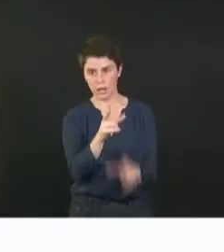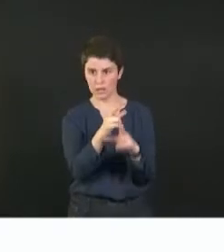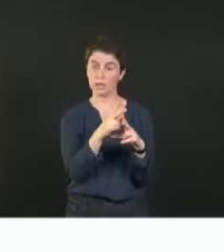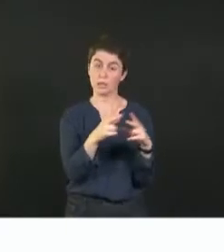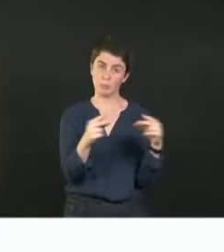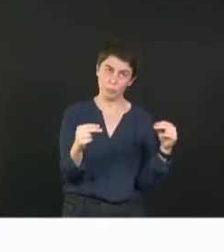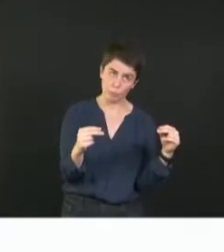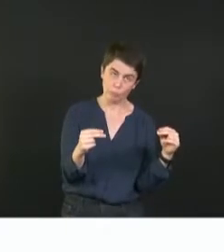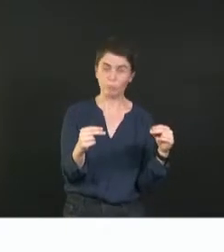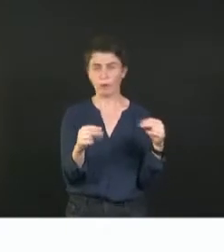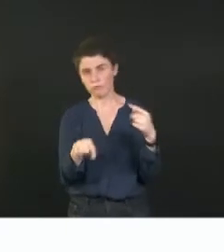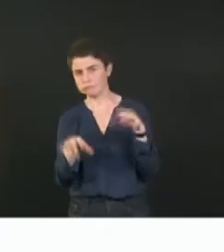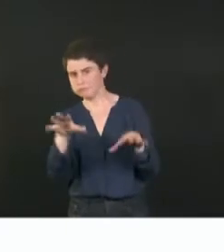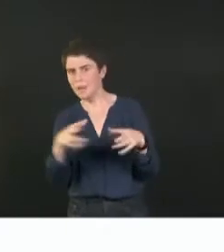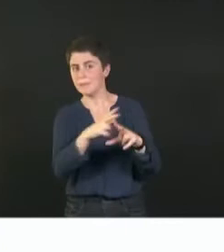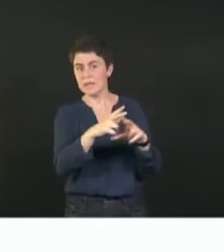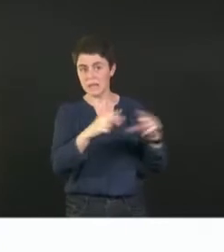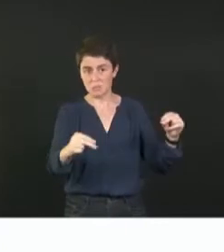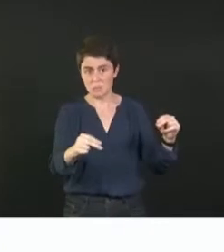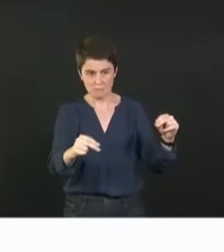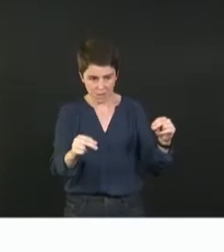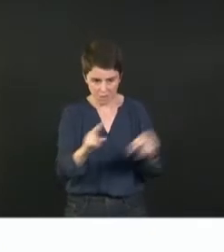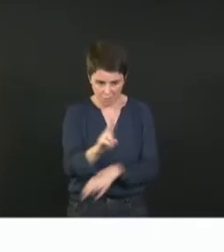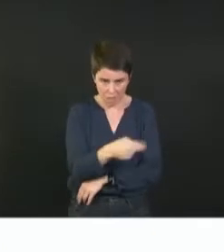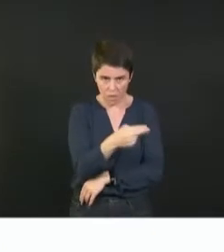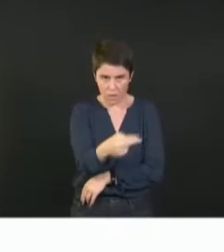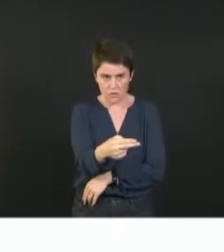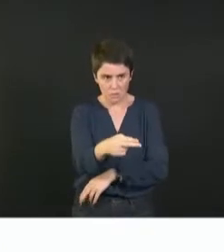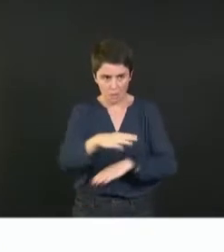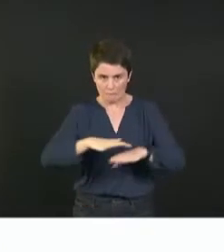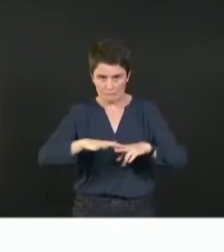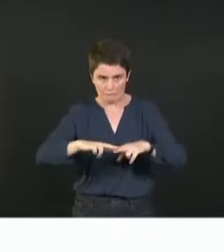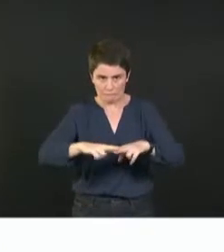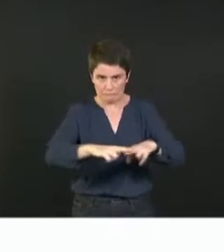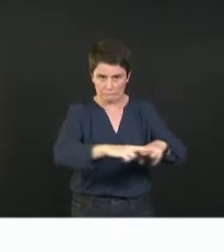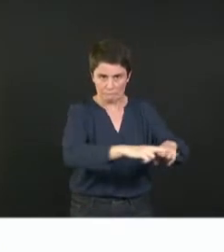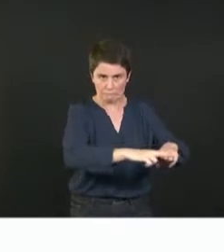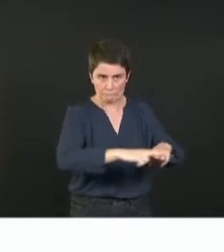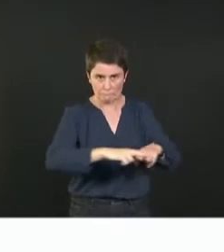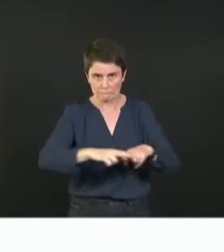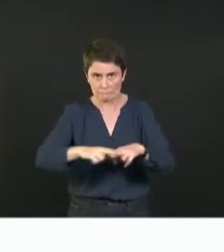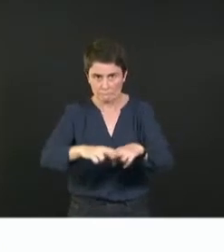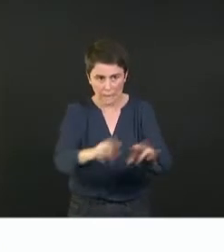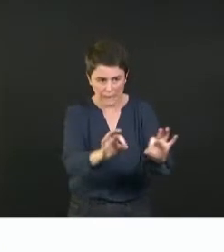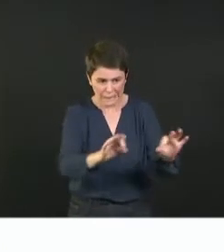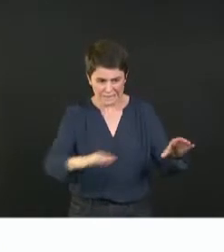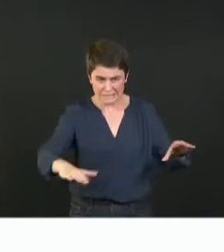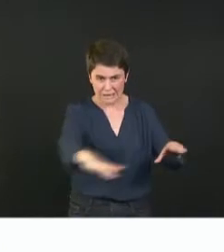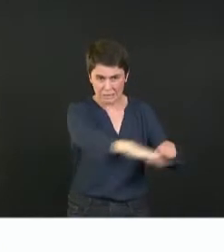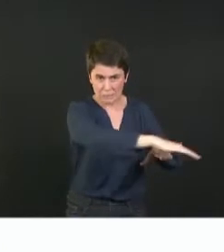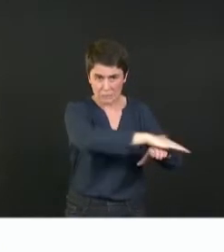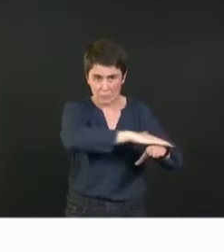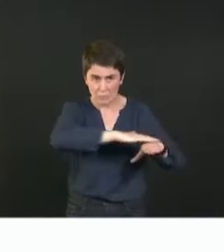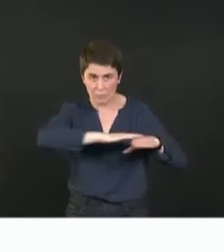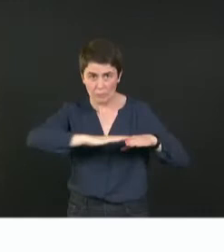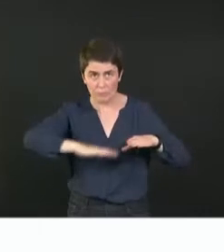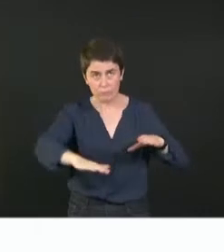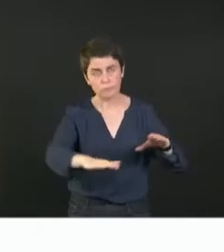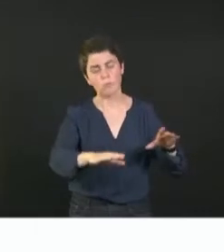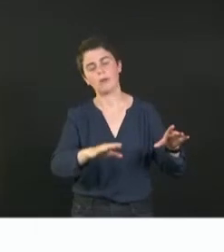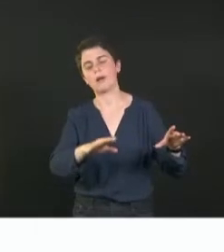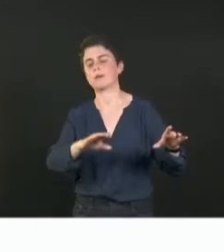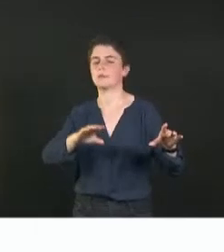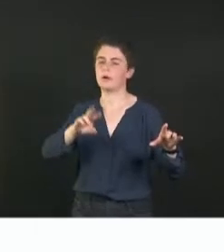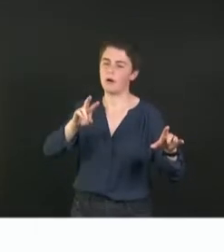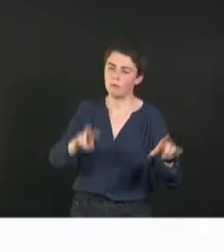Potentiellement, c'est propre, mais c'est complètement stérile, en fait. Quoi. Le sol est stérile, l'activité est stérile. Alors, pas tout à fait, je suis un